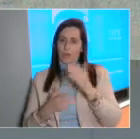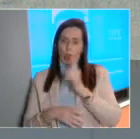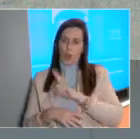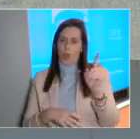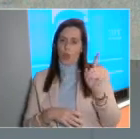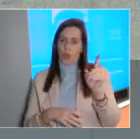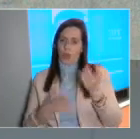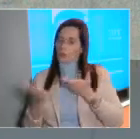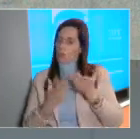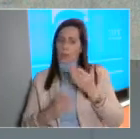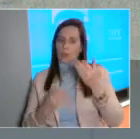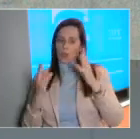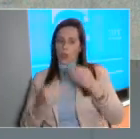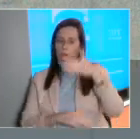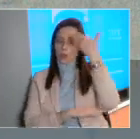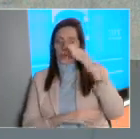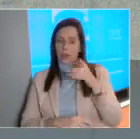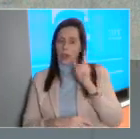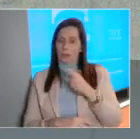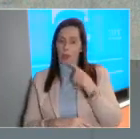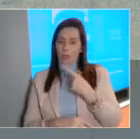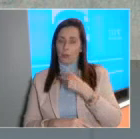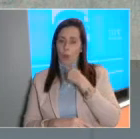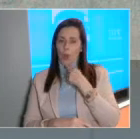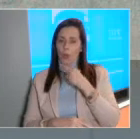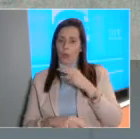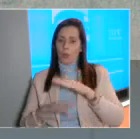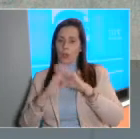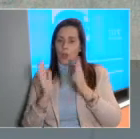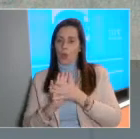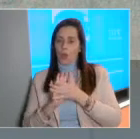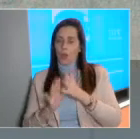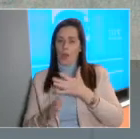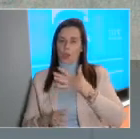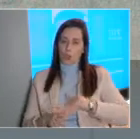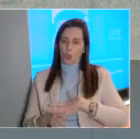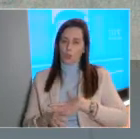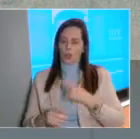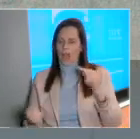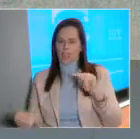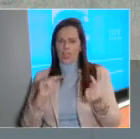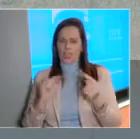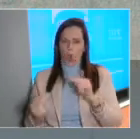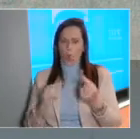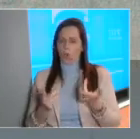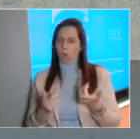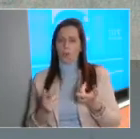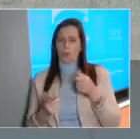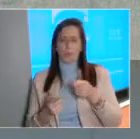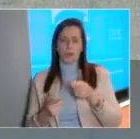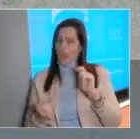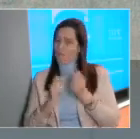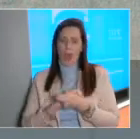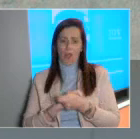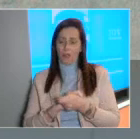אינה משרתת את טובת המדינה. חייב לומר זאת בכל. כל הגחמות האלה וההתנצחות הזאת, היא הבין אישית, היא